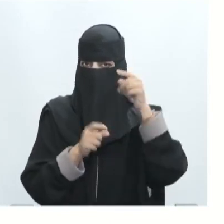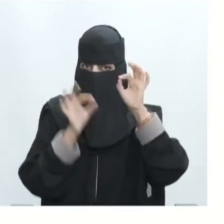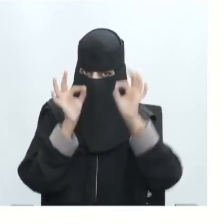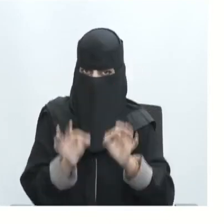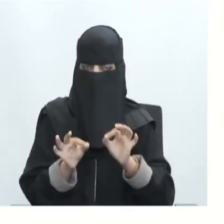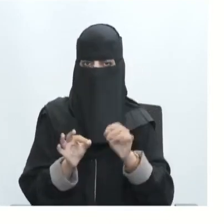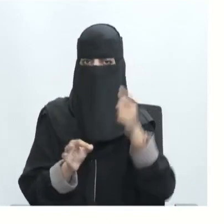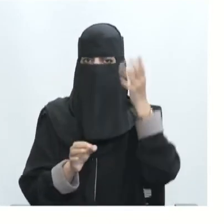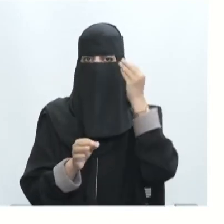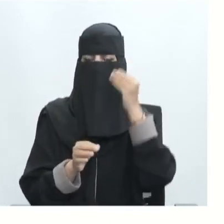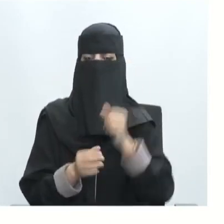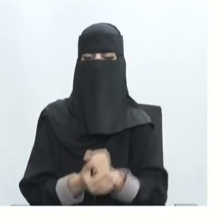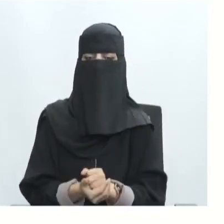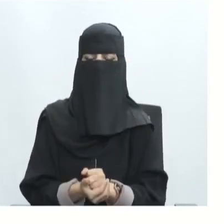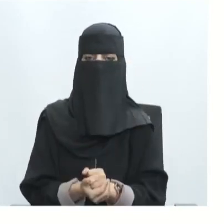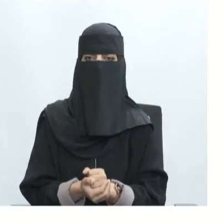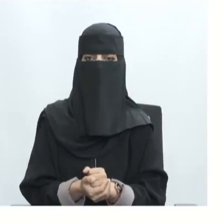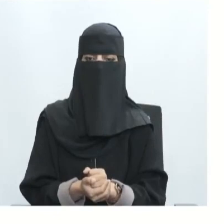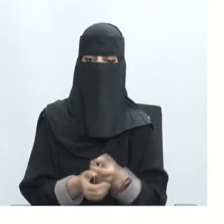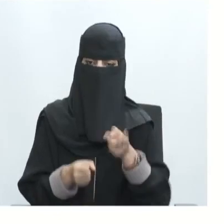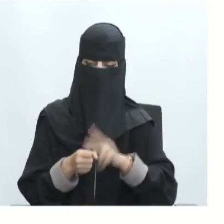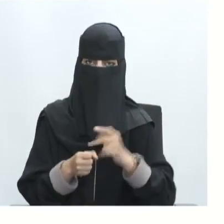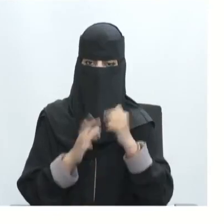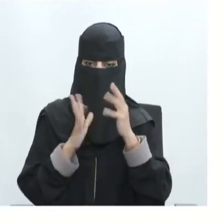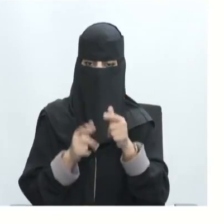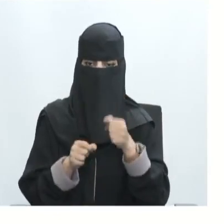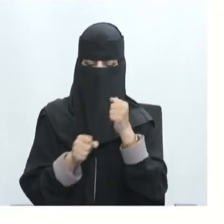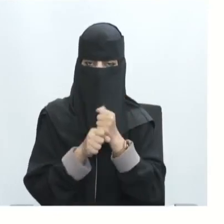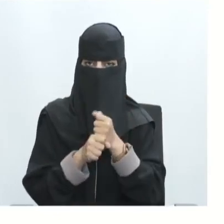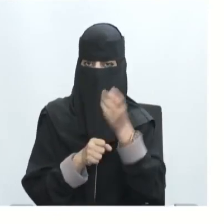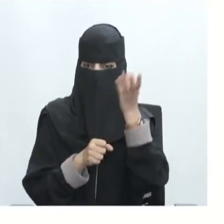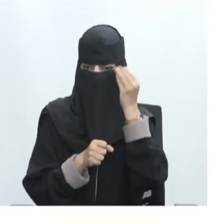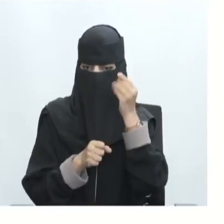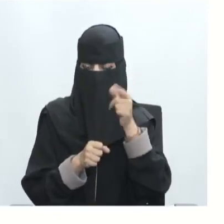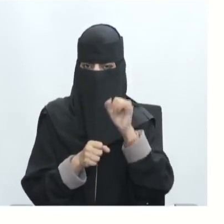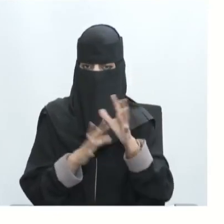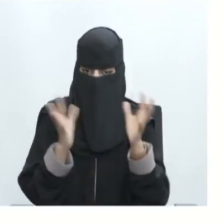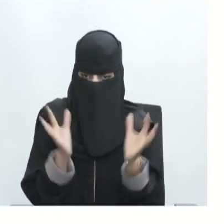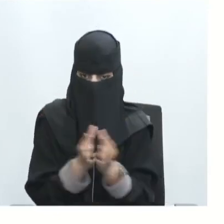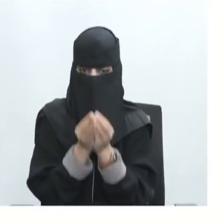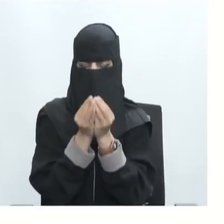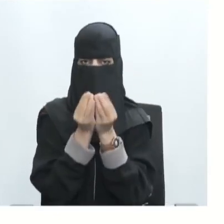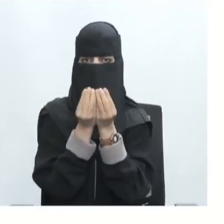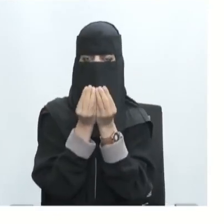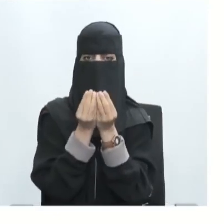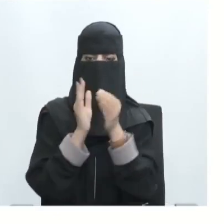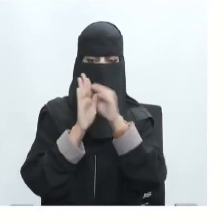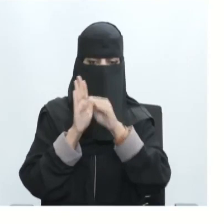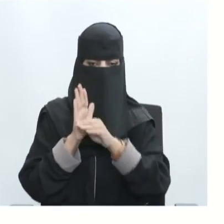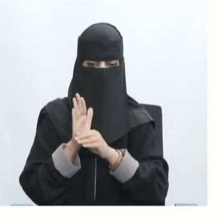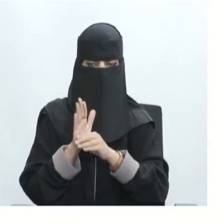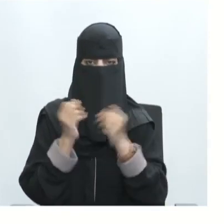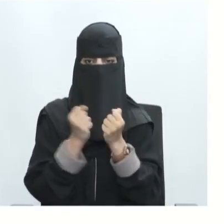العلمي اعيد لكي تتضح الصوره يقوم العلم على الجمع بين البراهين